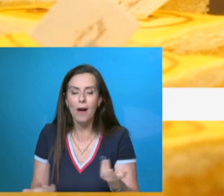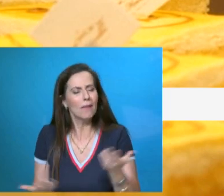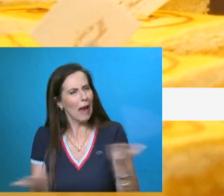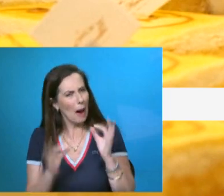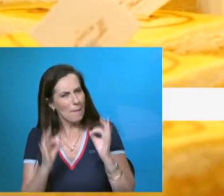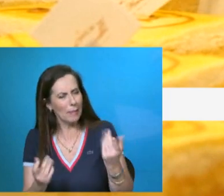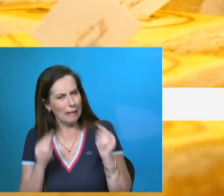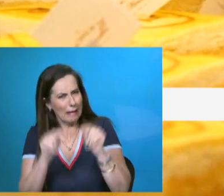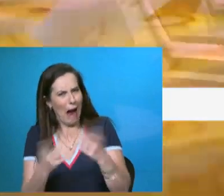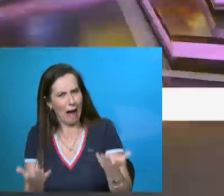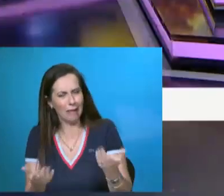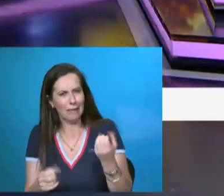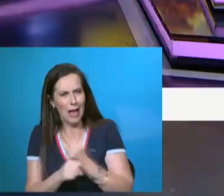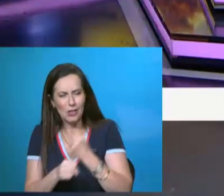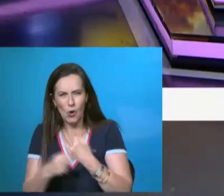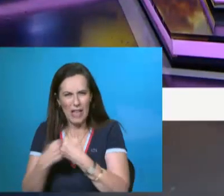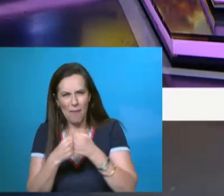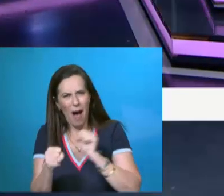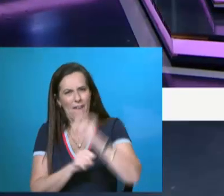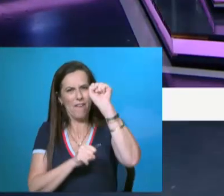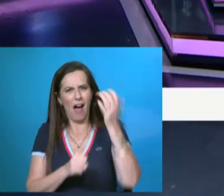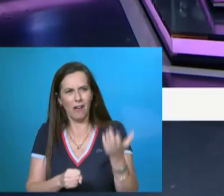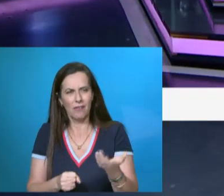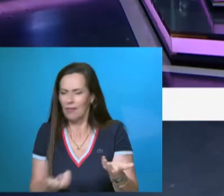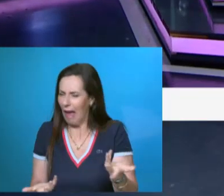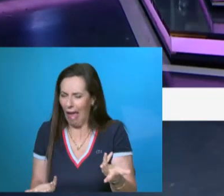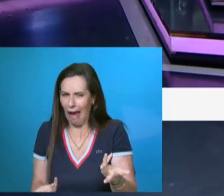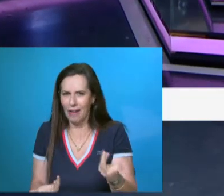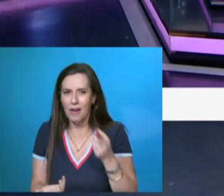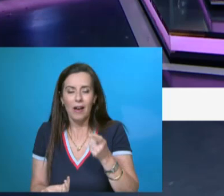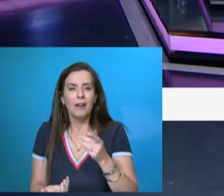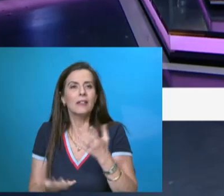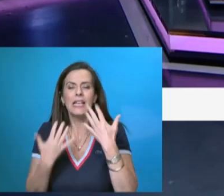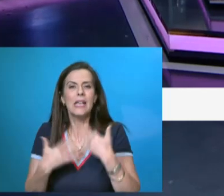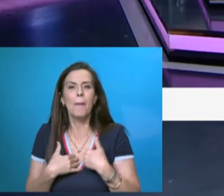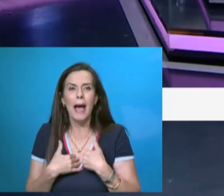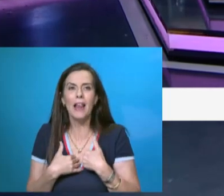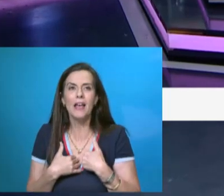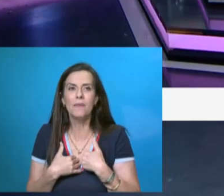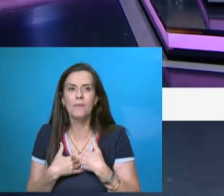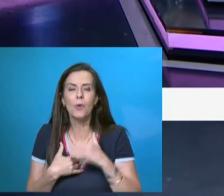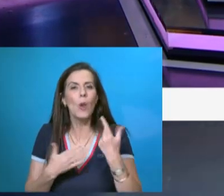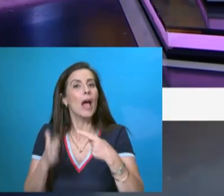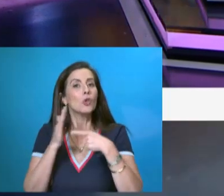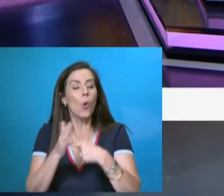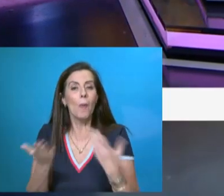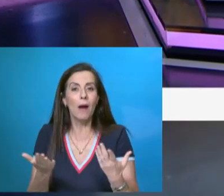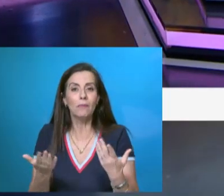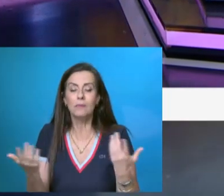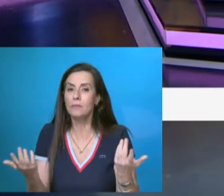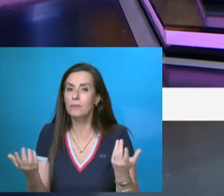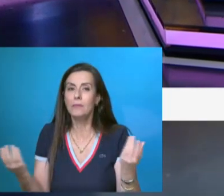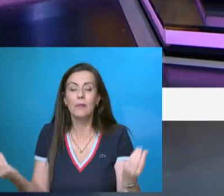התגלגלת לעסוק במאבק הזה כל כולך? כלומר, אתה יודע מה, בוא תיתן לנו אולי דוגמה לאירוע אחד הכי